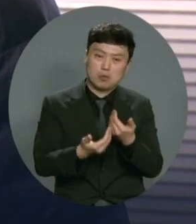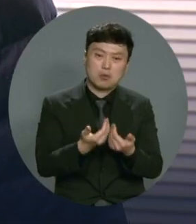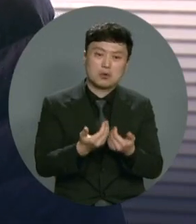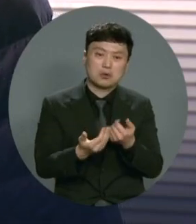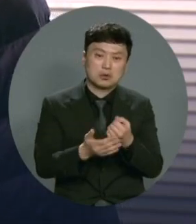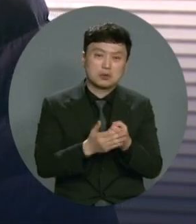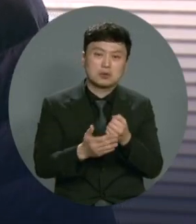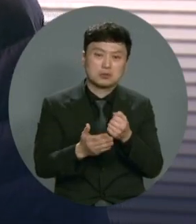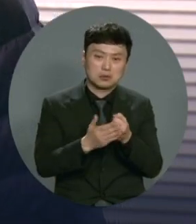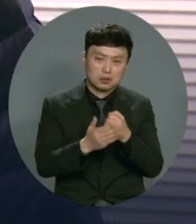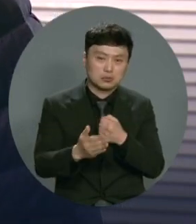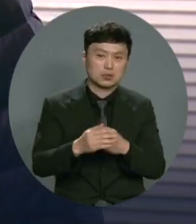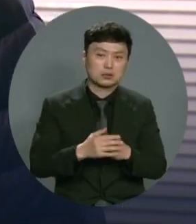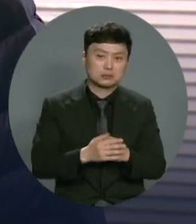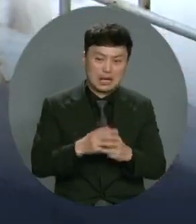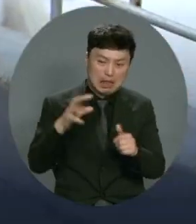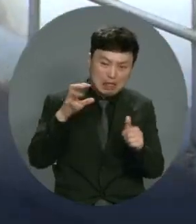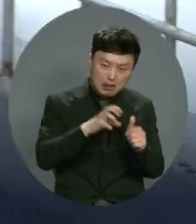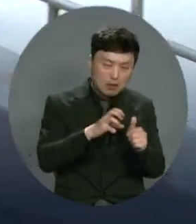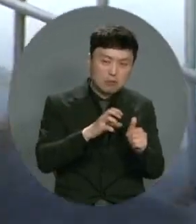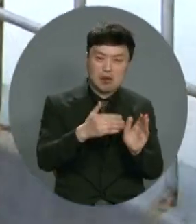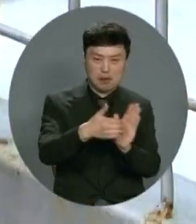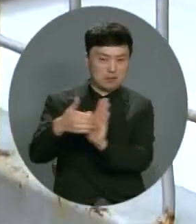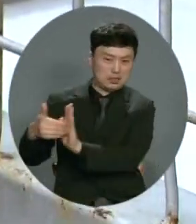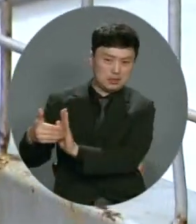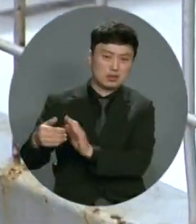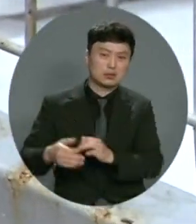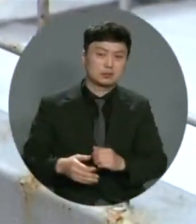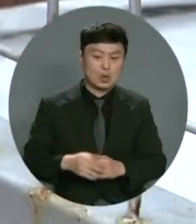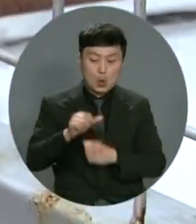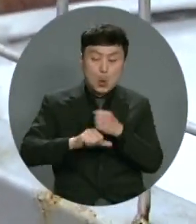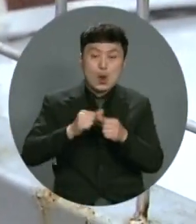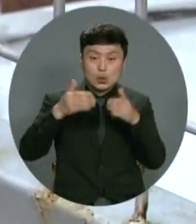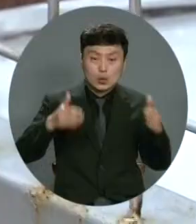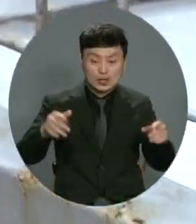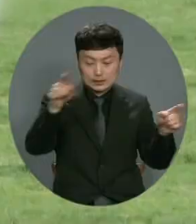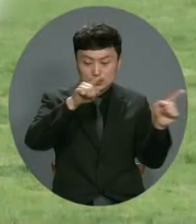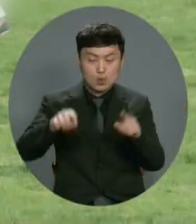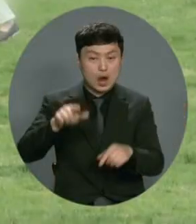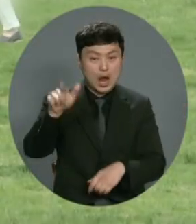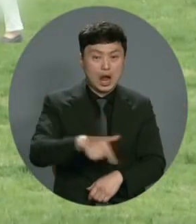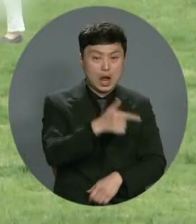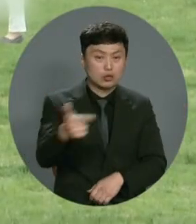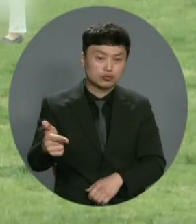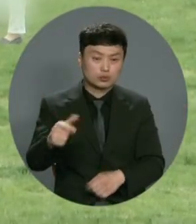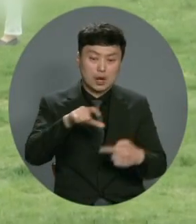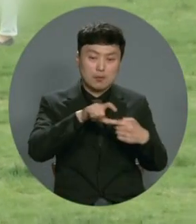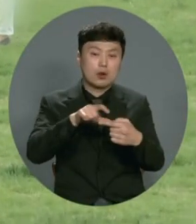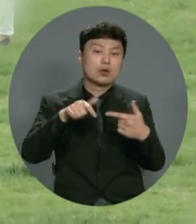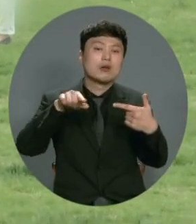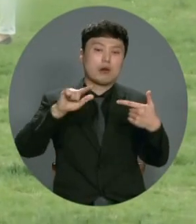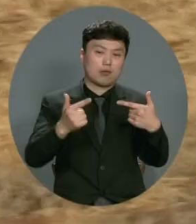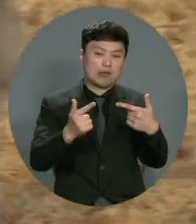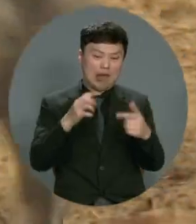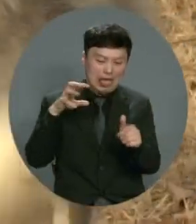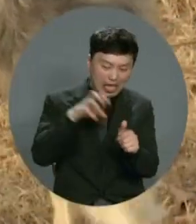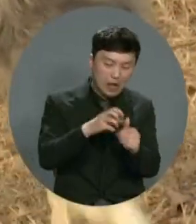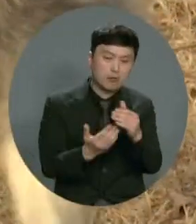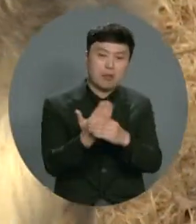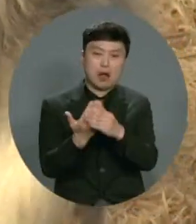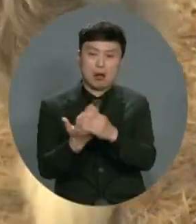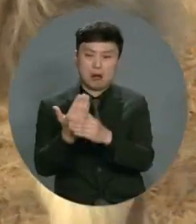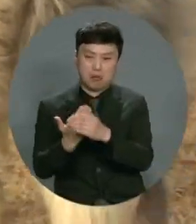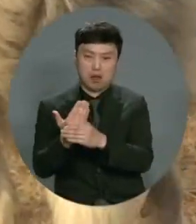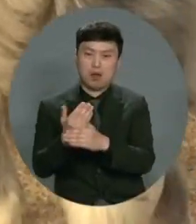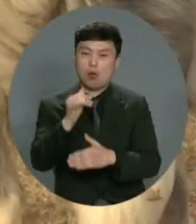부적합하다는 판단을 근거를 만들기 위해서도 최근 5년간 전국에서 하루 평균 6건의 크고 작은 개물림 사고가 발생하는